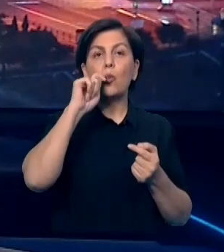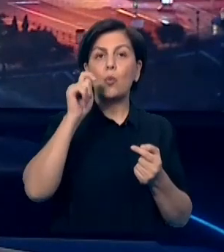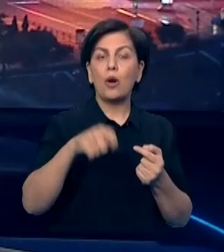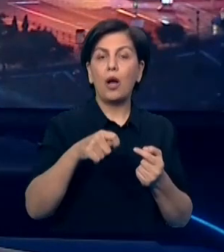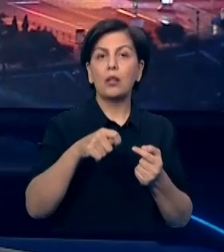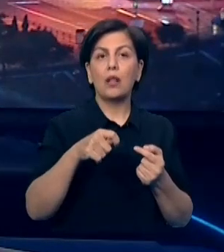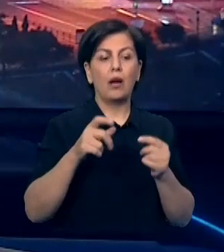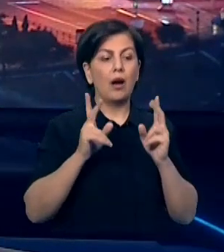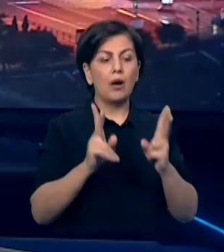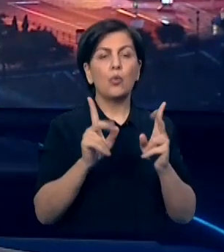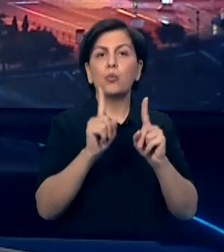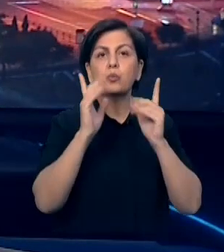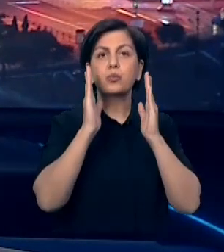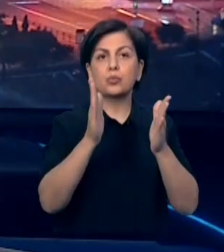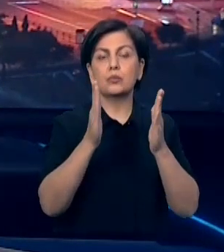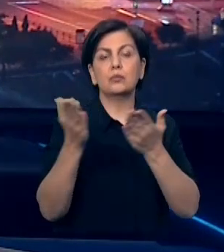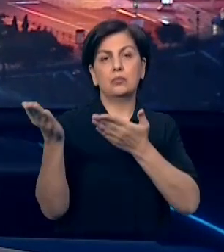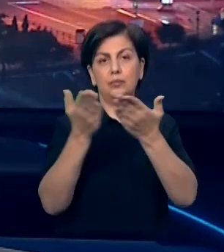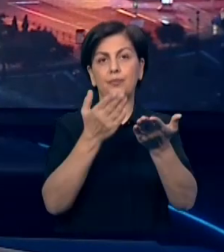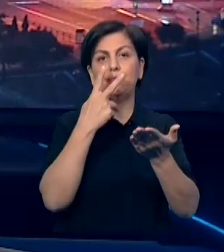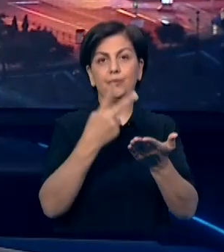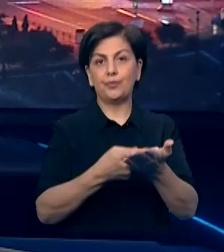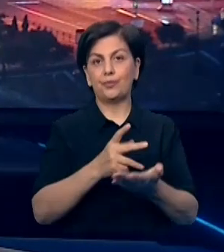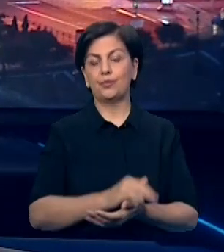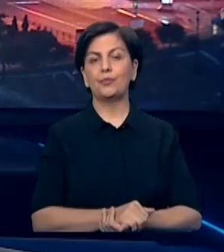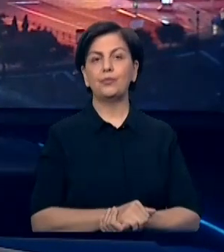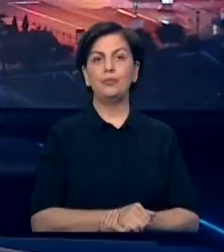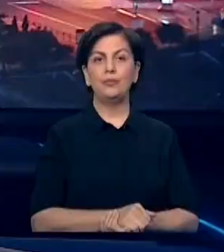üçün necə nəticələnə bilər? Növbəti sujetimizdən biləcəyik.